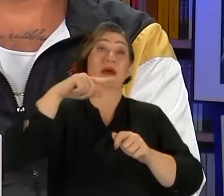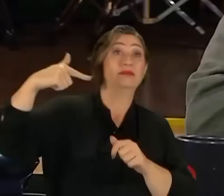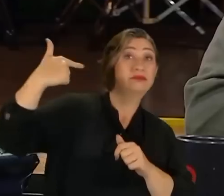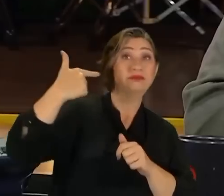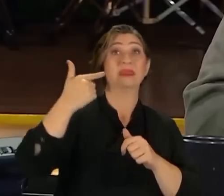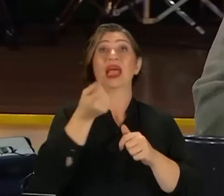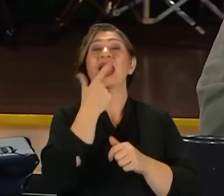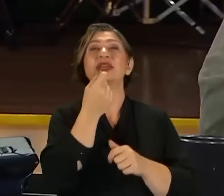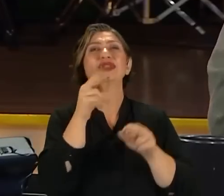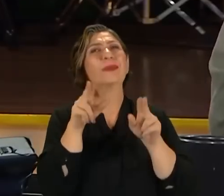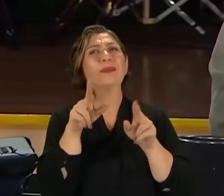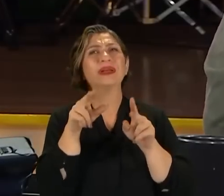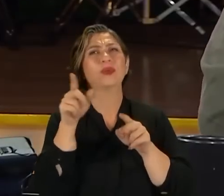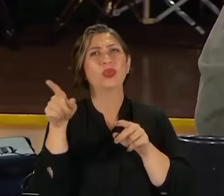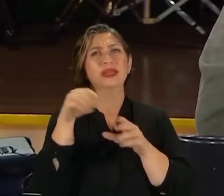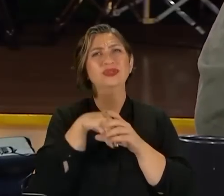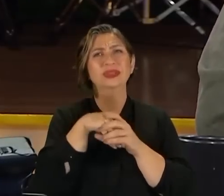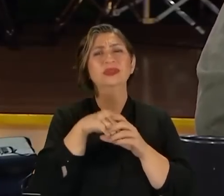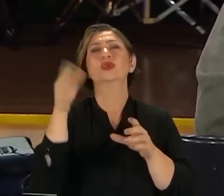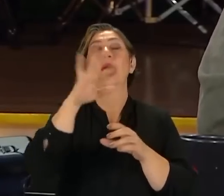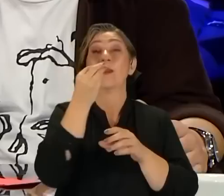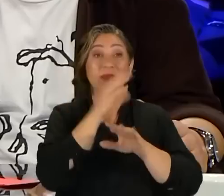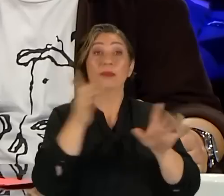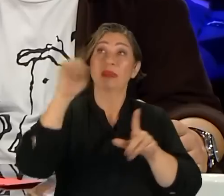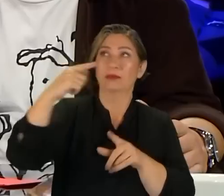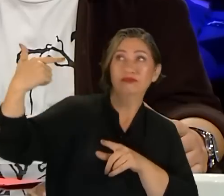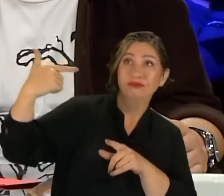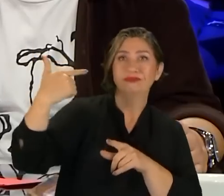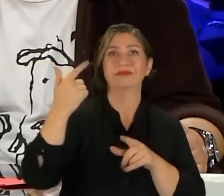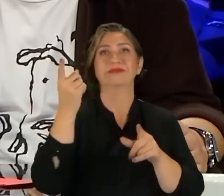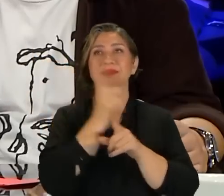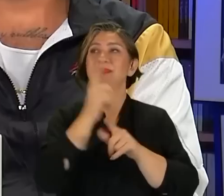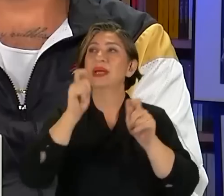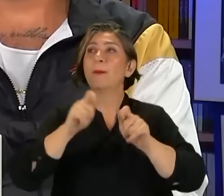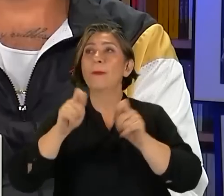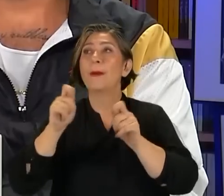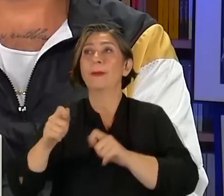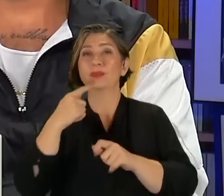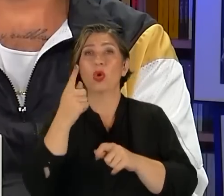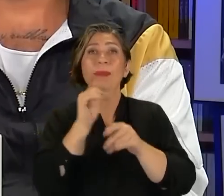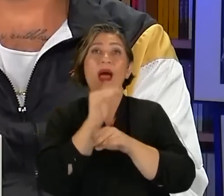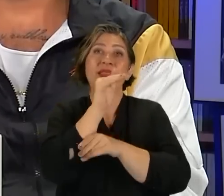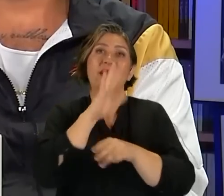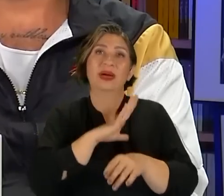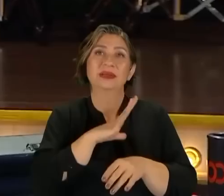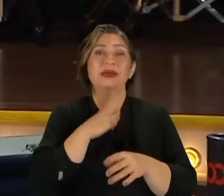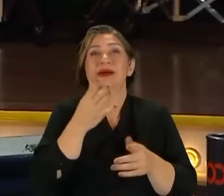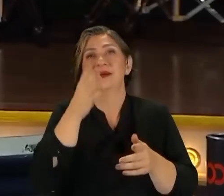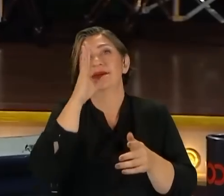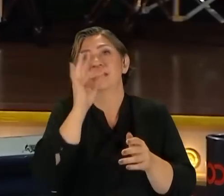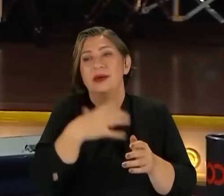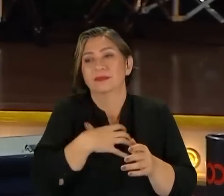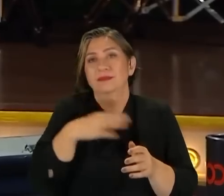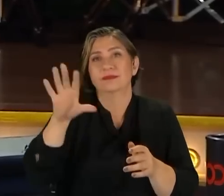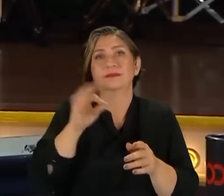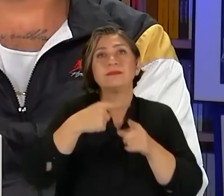tane İlaç almak gibi bir şey onlar için. Ondan sonra yemek yedikten sonra bir tane daha post at filan. Öyle bir hayatları var. Evet, kimisi de kendi tercih